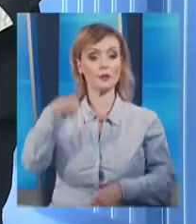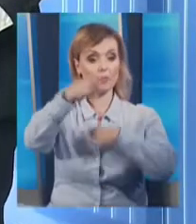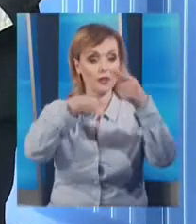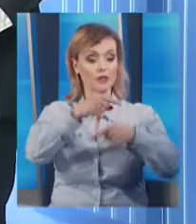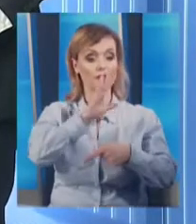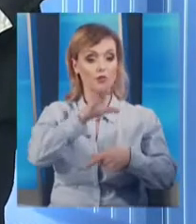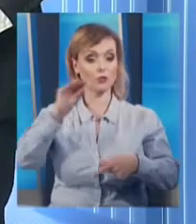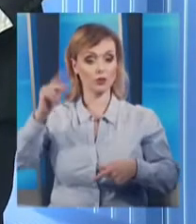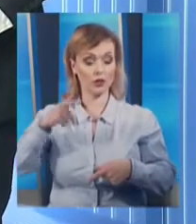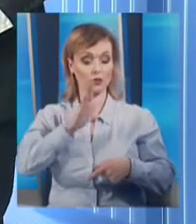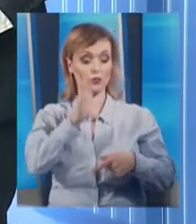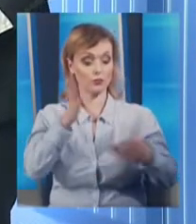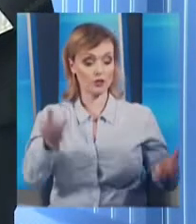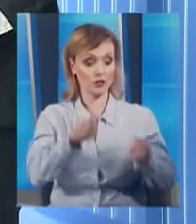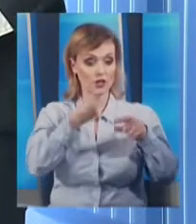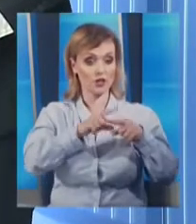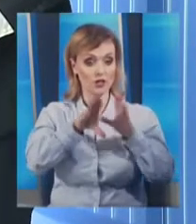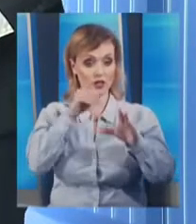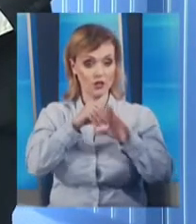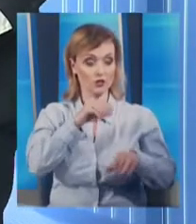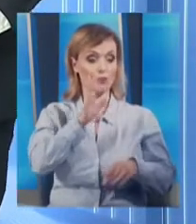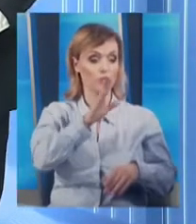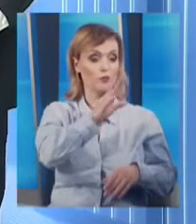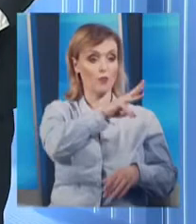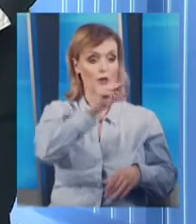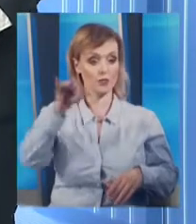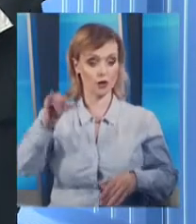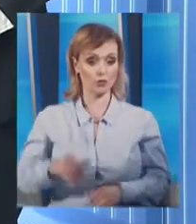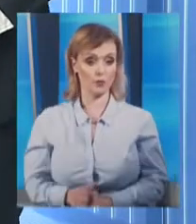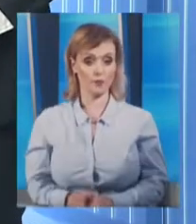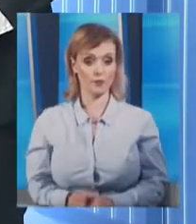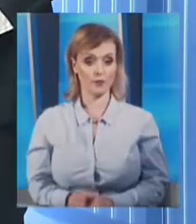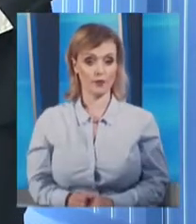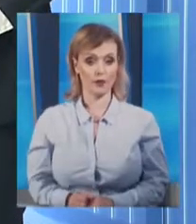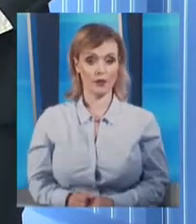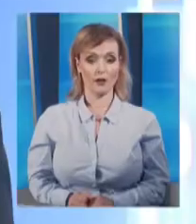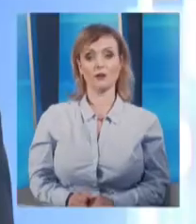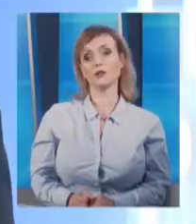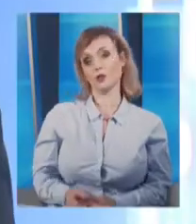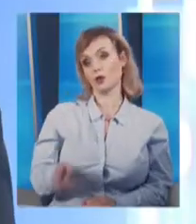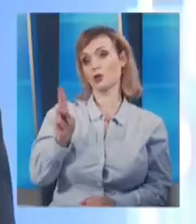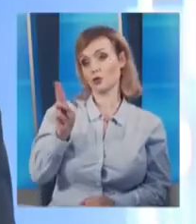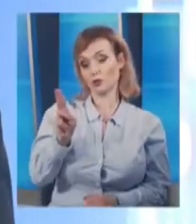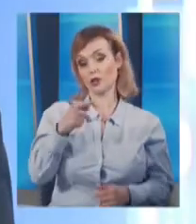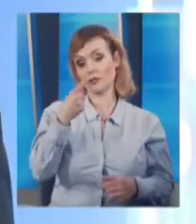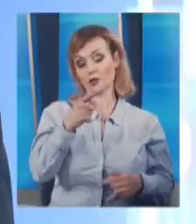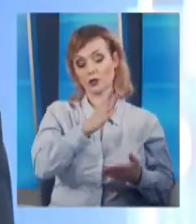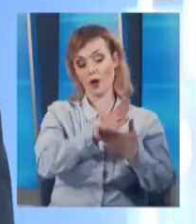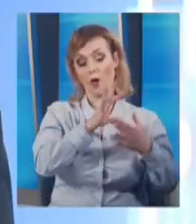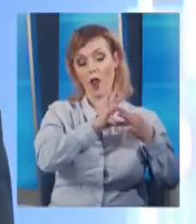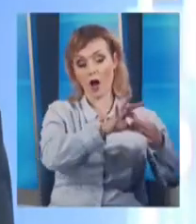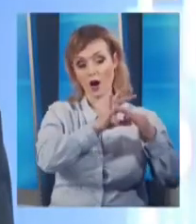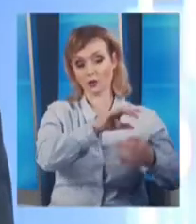va susține la aceste alegeri pe doamna Maia Sandu. Unii fac o legătură strânsă